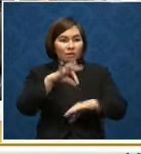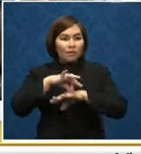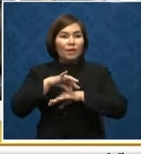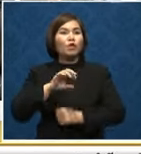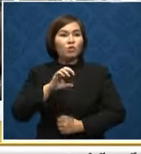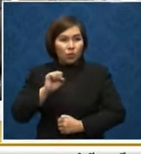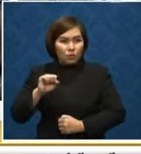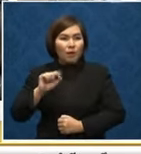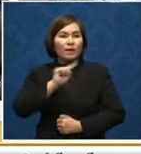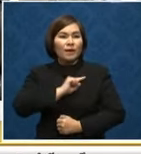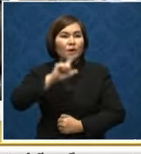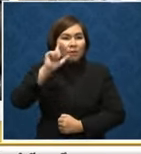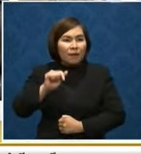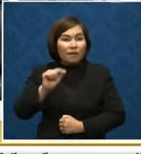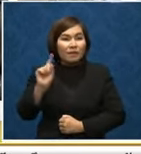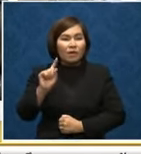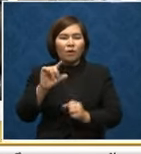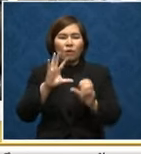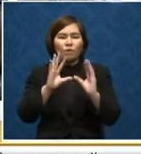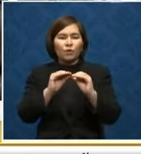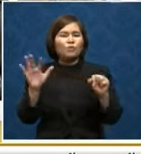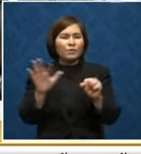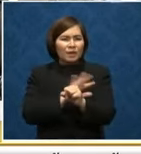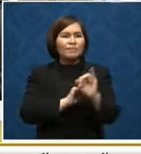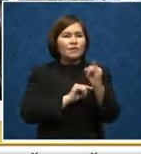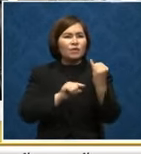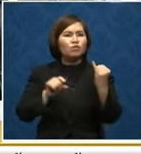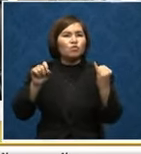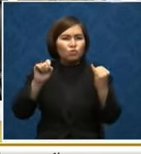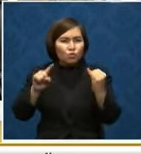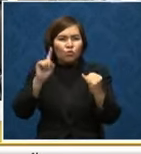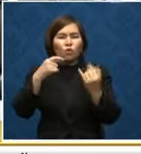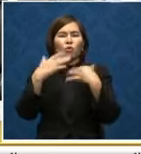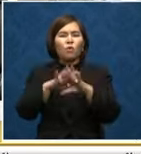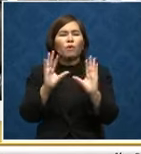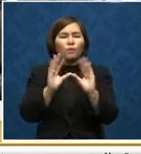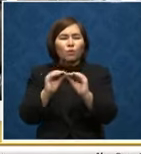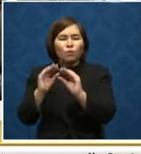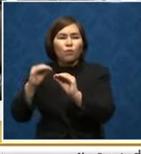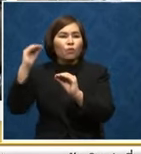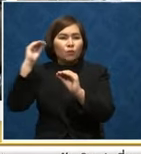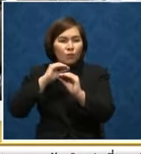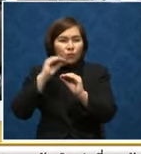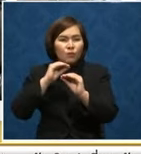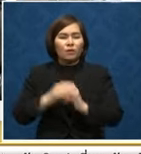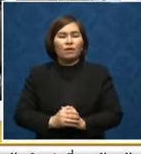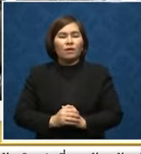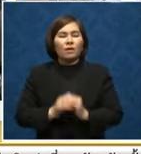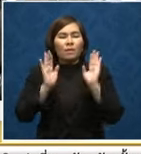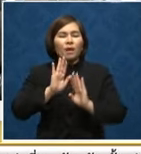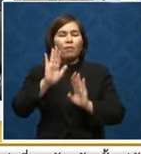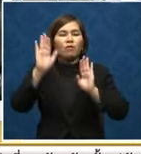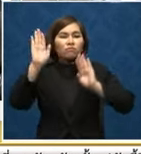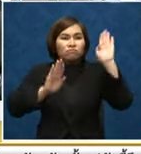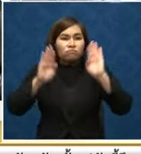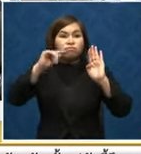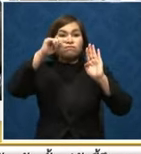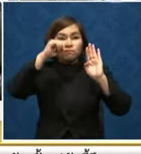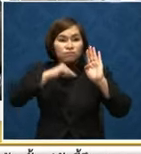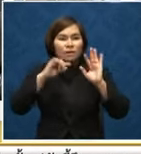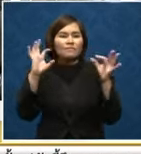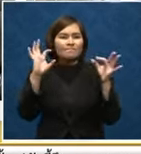ประชุมจันทร์ถึงศุกร์เลยนะครับเขาให้มาประชุมแต่ระบอบประชาธิปไตยของเรามันเกี่ยวพัน